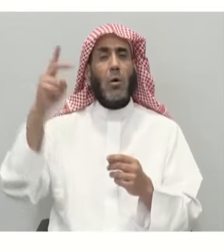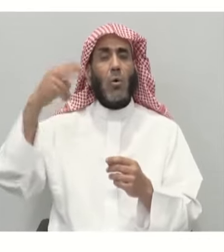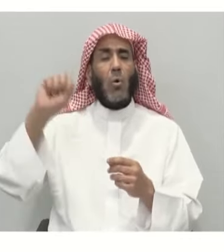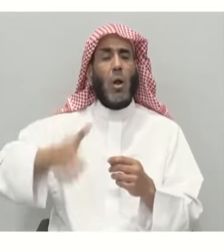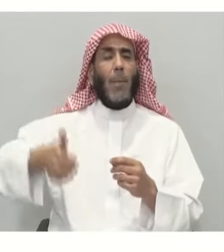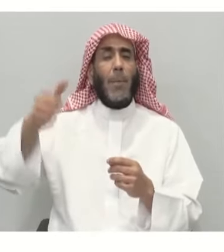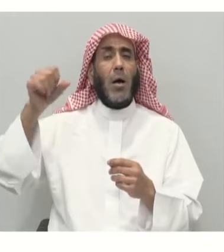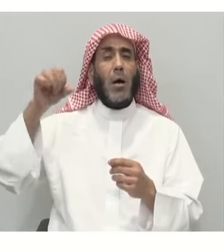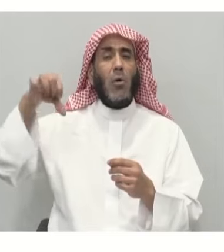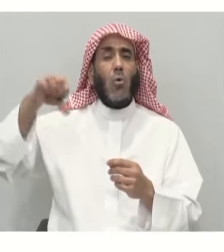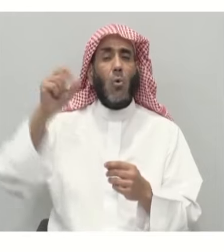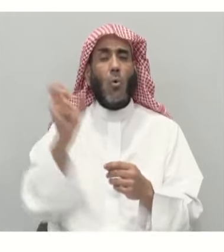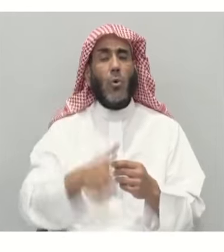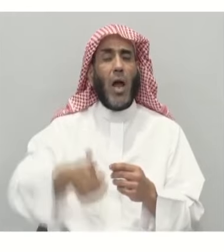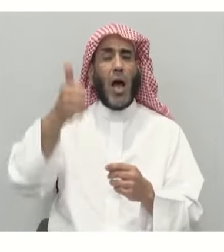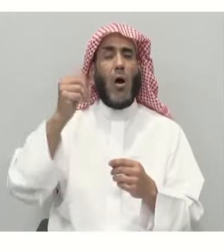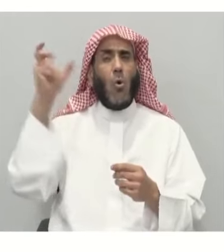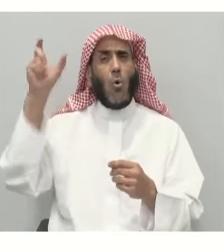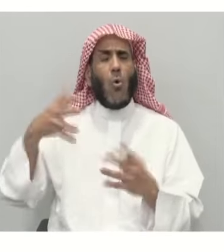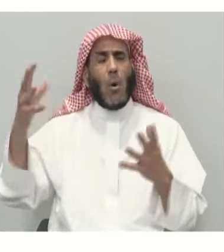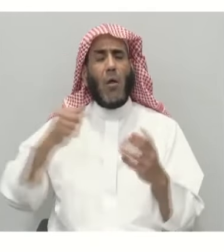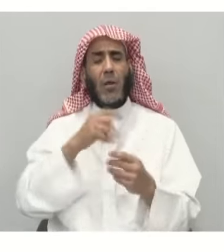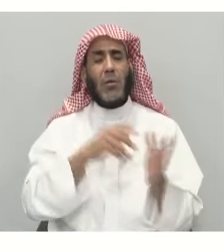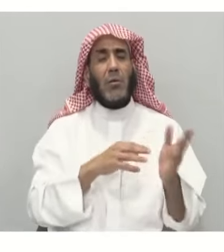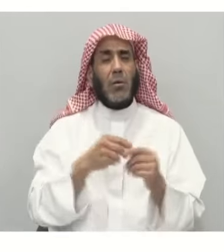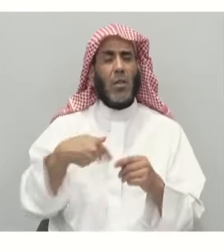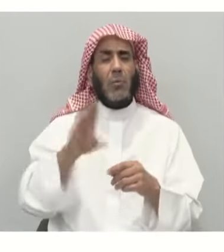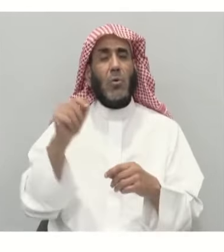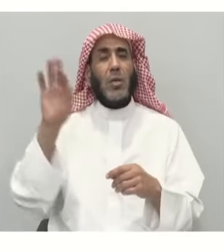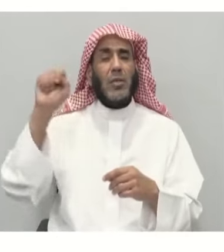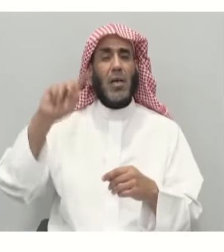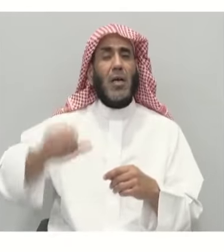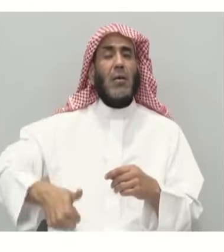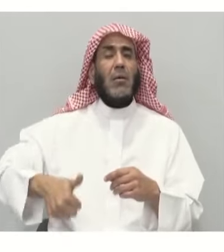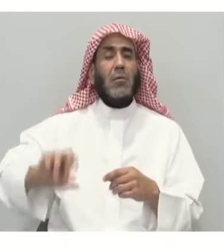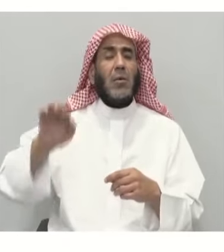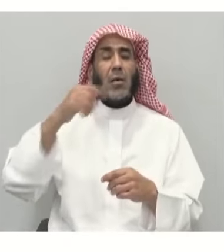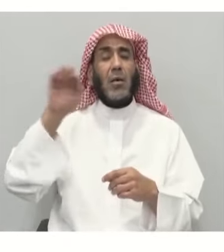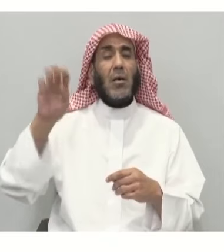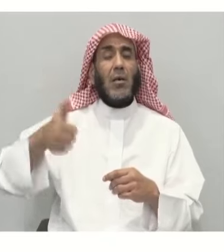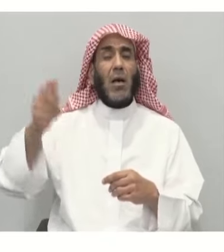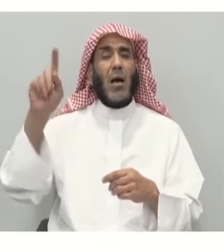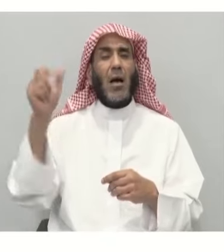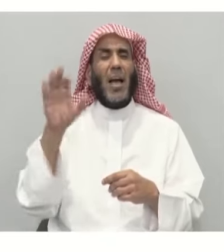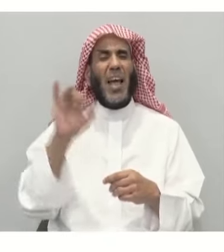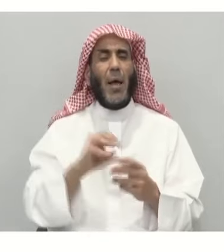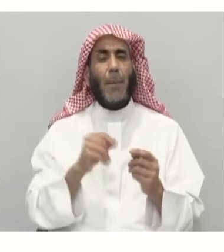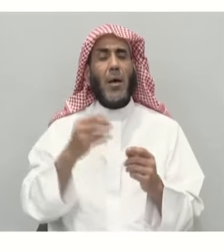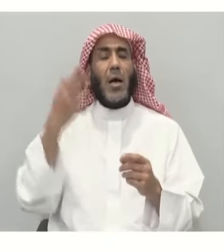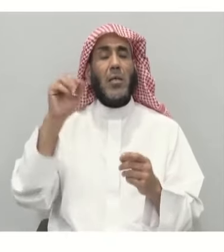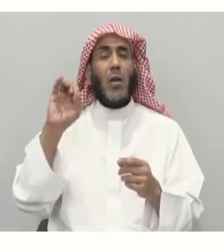احسنتم يصدق علماؤنا في الحديث ذهبت الى صحرائهم اسعد الله